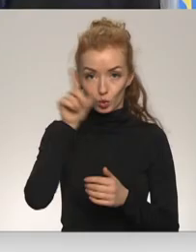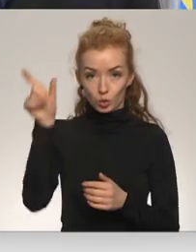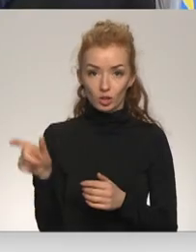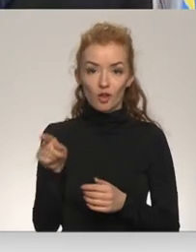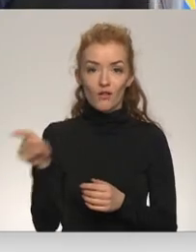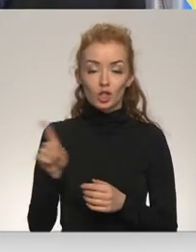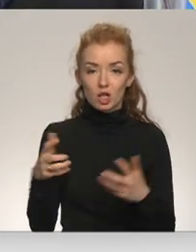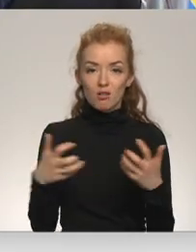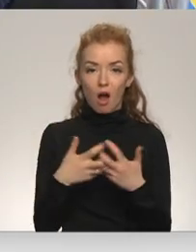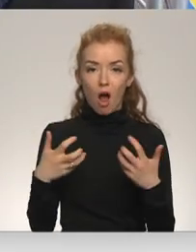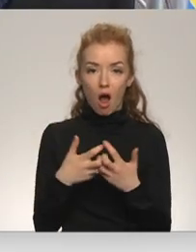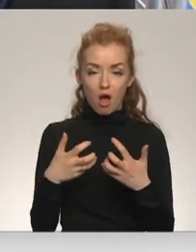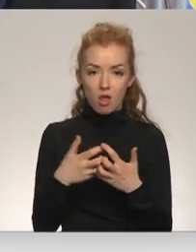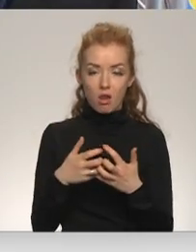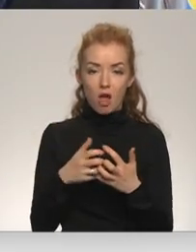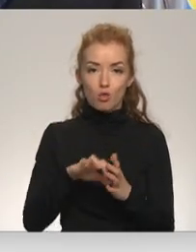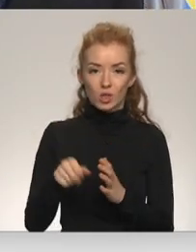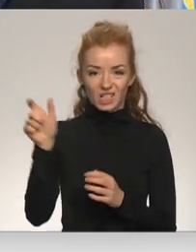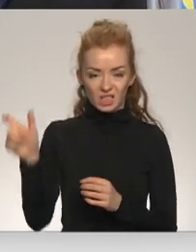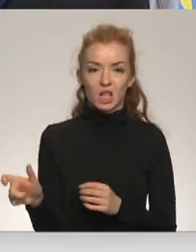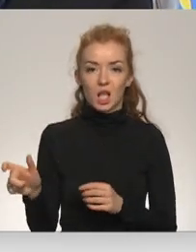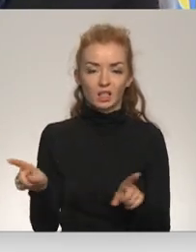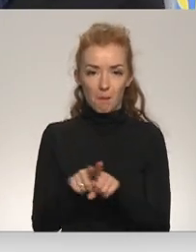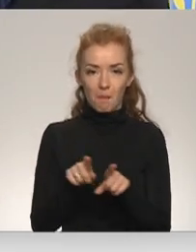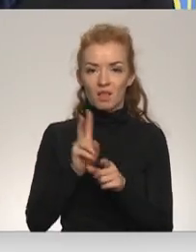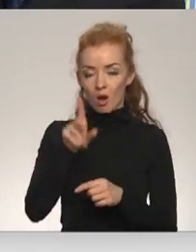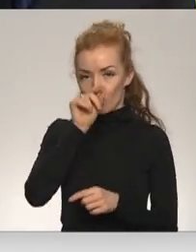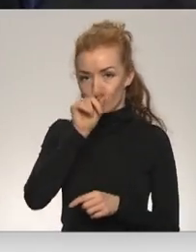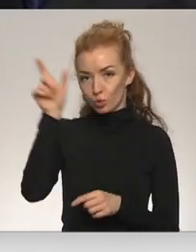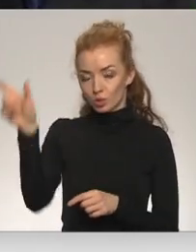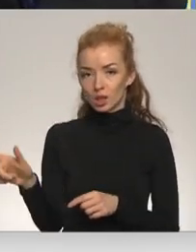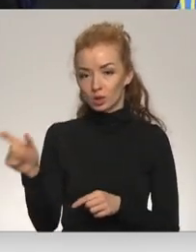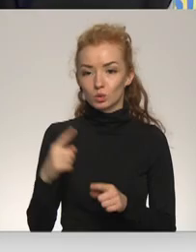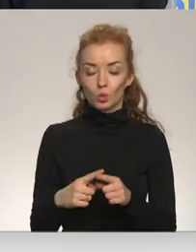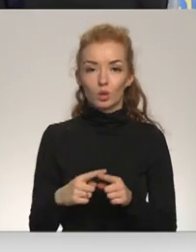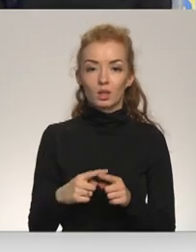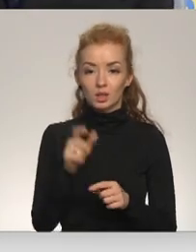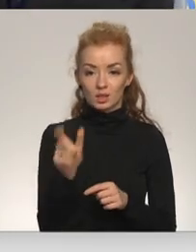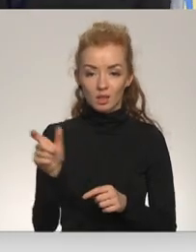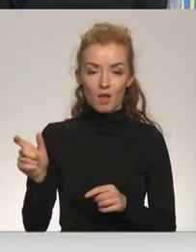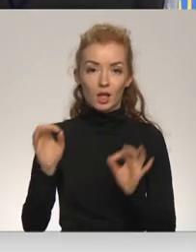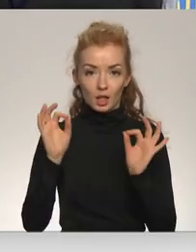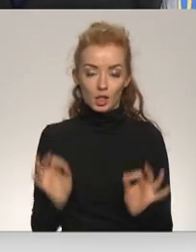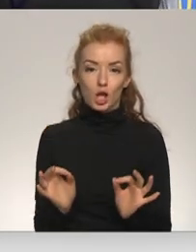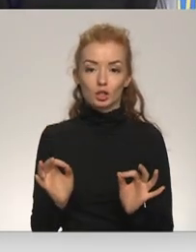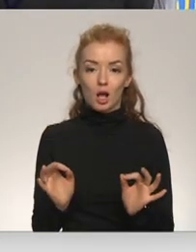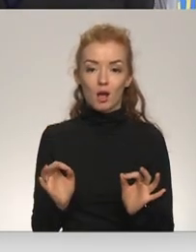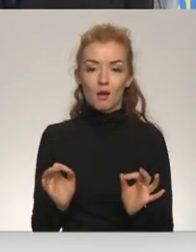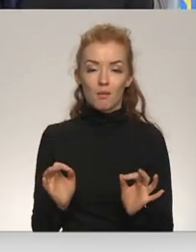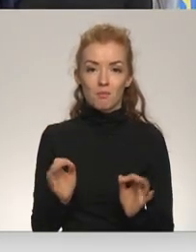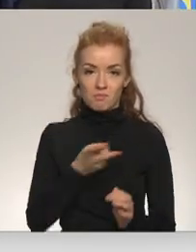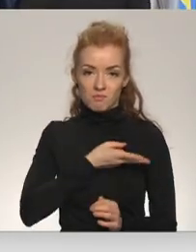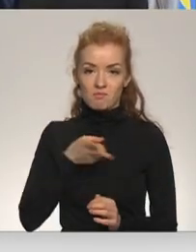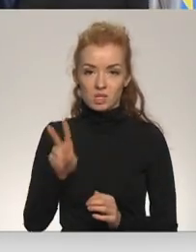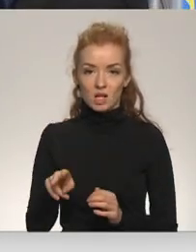kara noziedznieks tikpat liels, kā Putins, piedodiet. Un cilvēki šobrīd tiešām ir mirst par